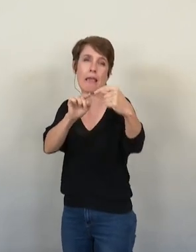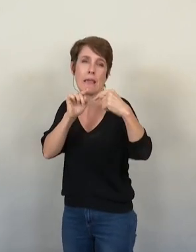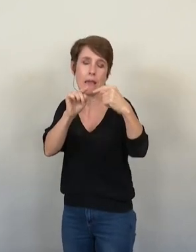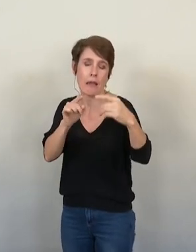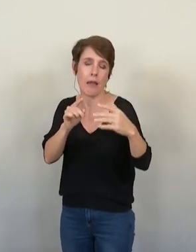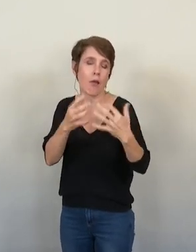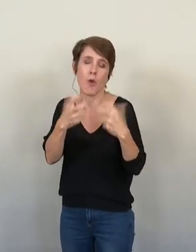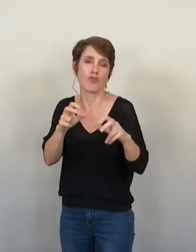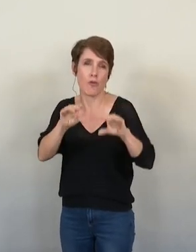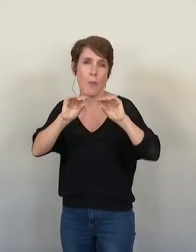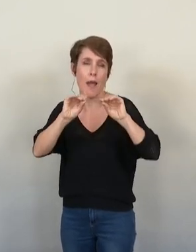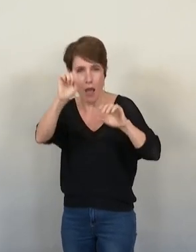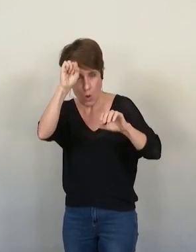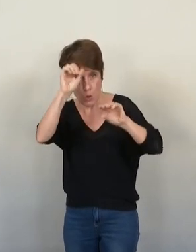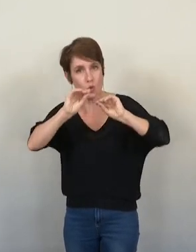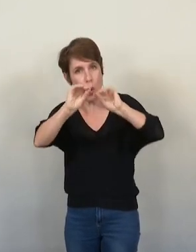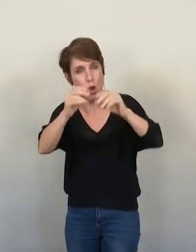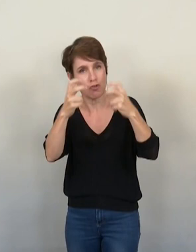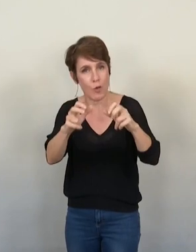un moment vous pouvez